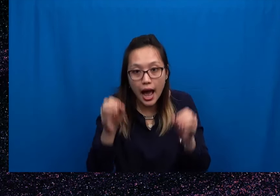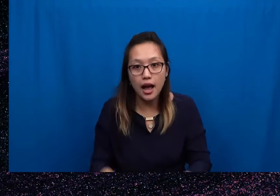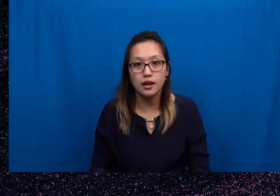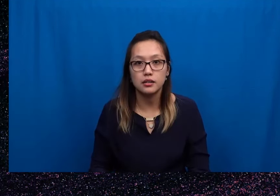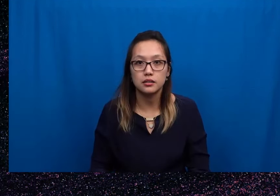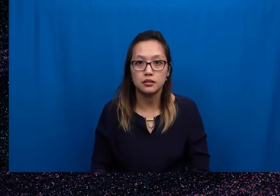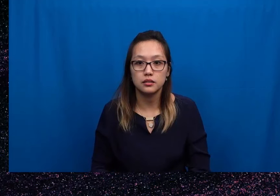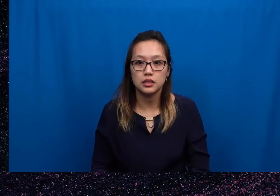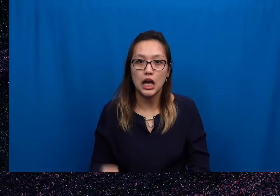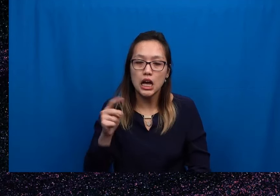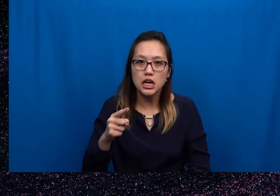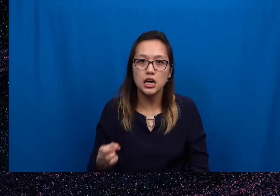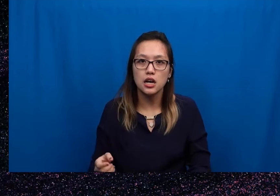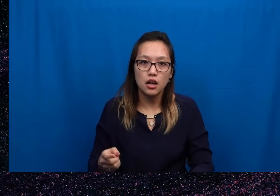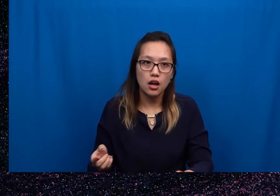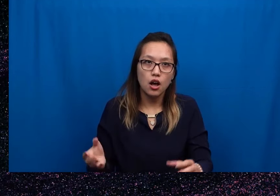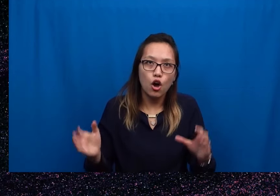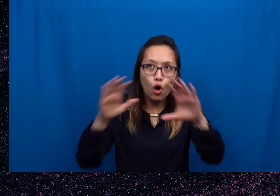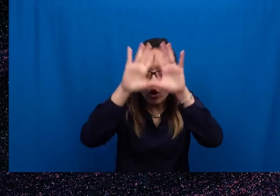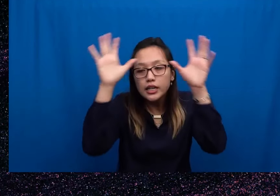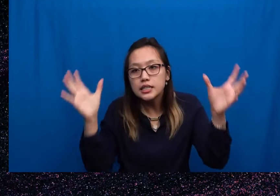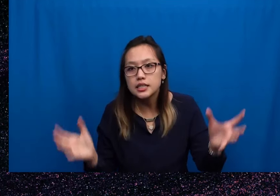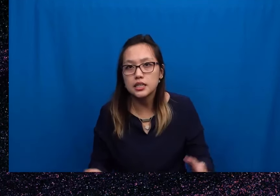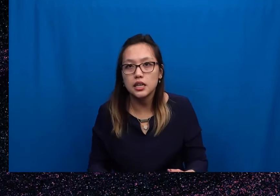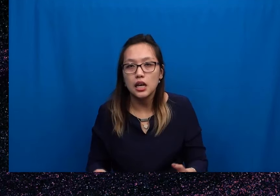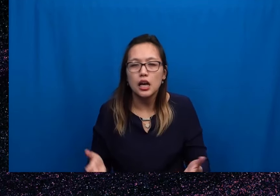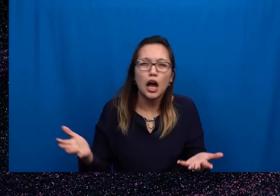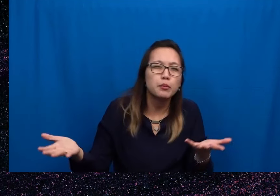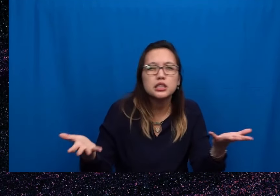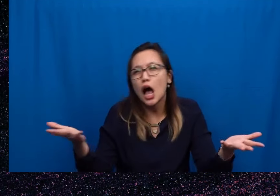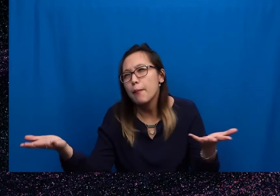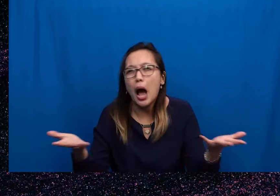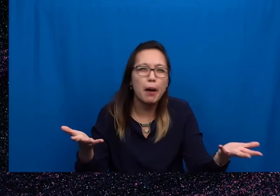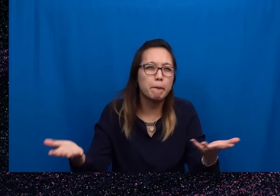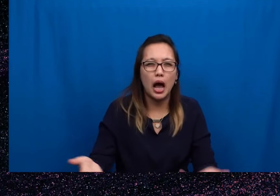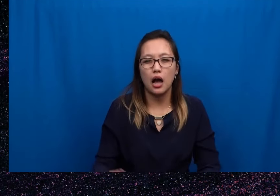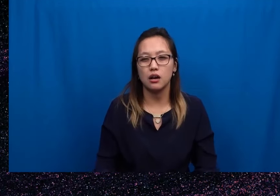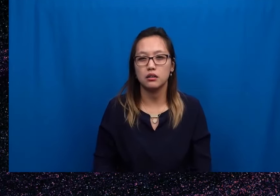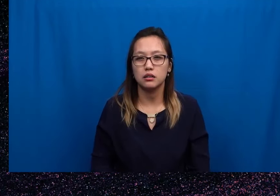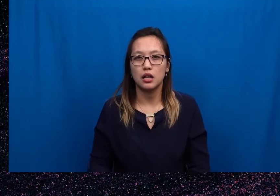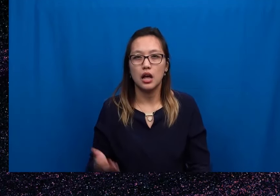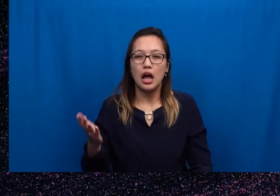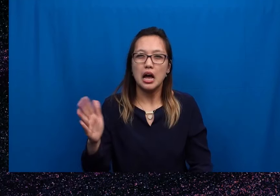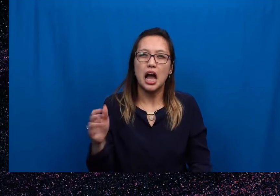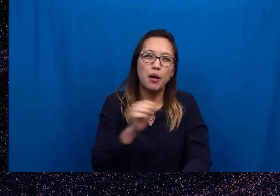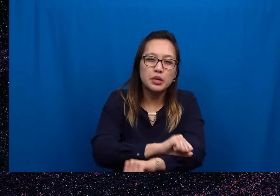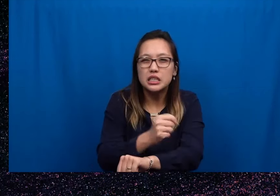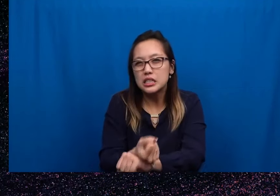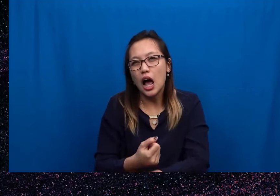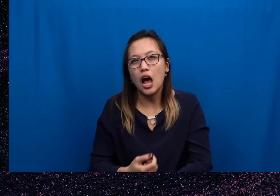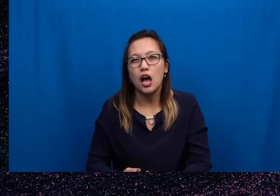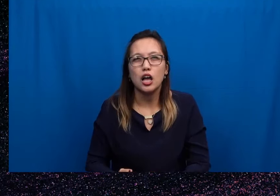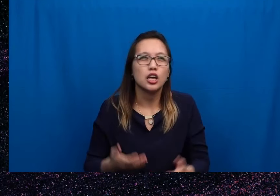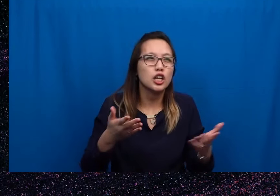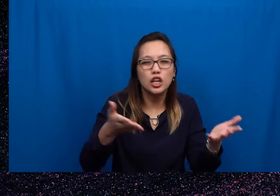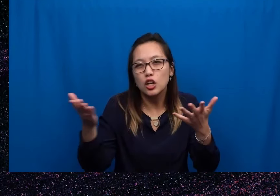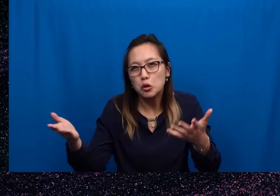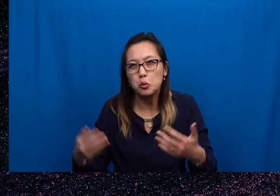kondisi tidak berdaya atau ketidakberdayaan, tidak mampu, dan berada di dalam